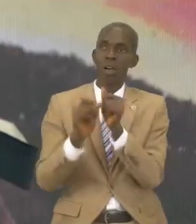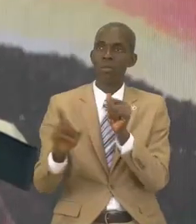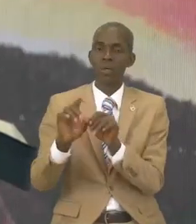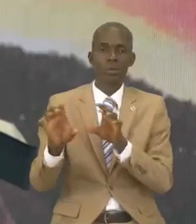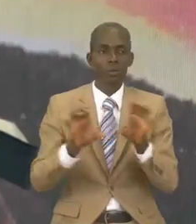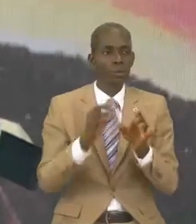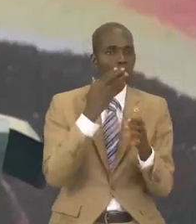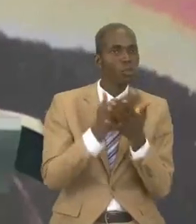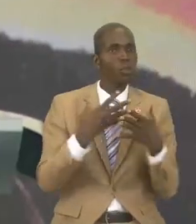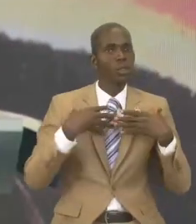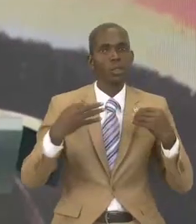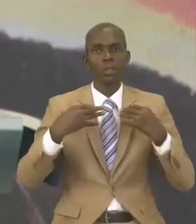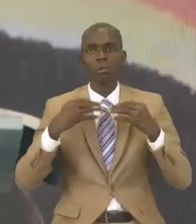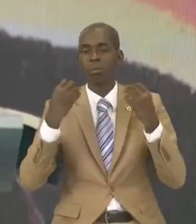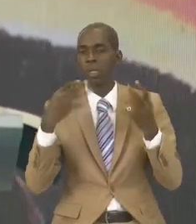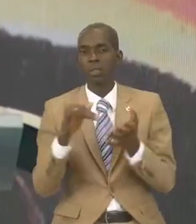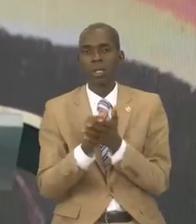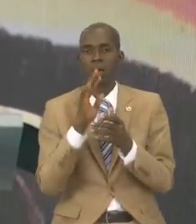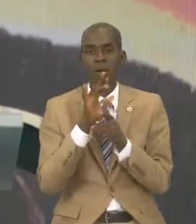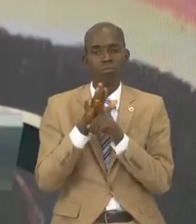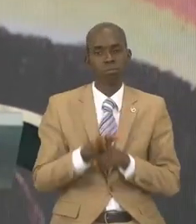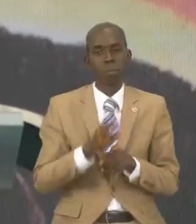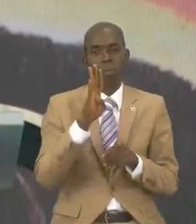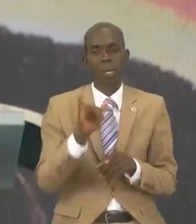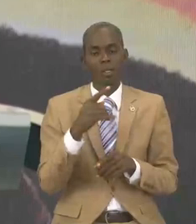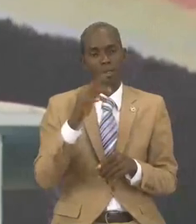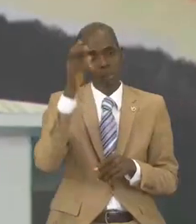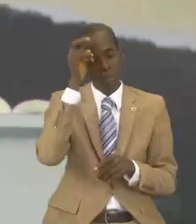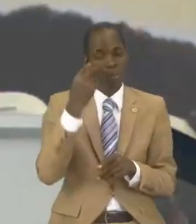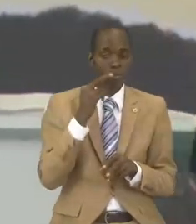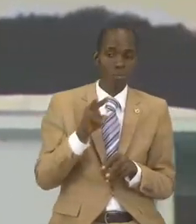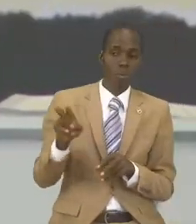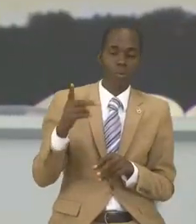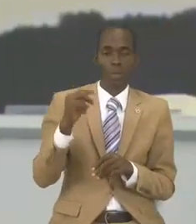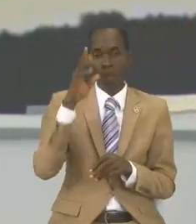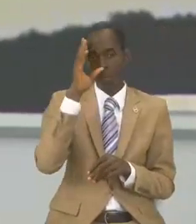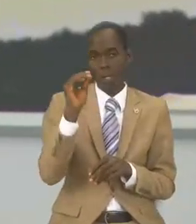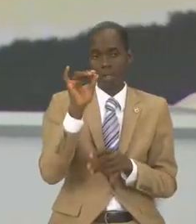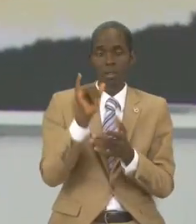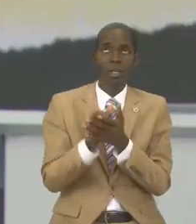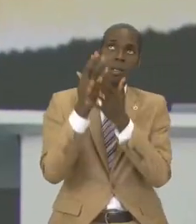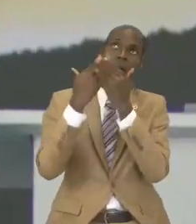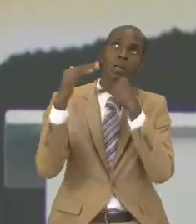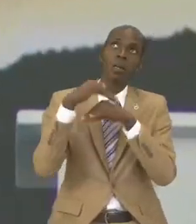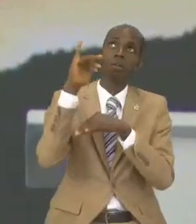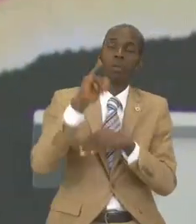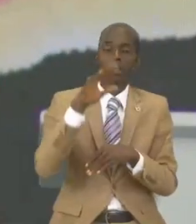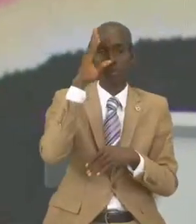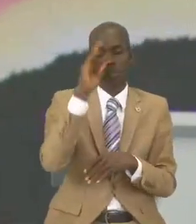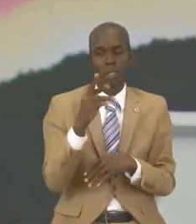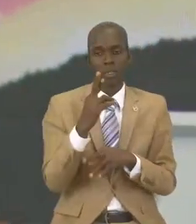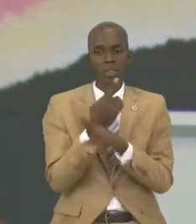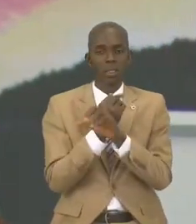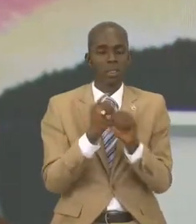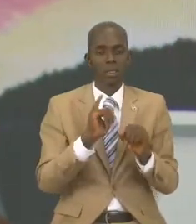guérissant tout ce qui était sous l'empire du diable. Voici l'homme. L'homme céleste. L'homme qui